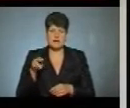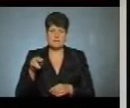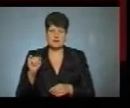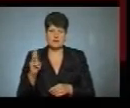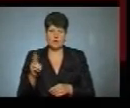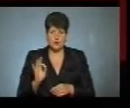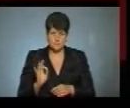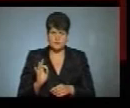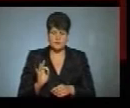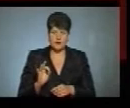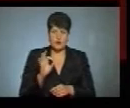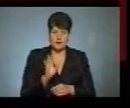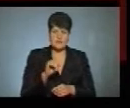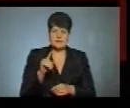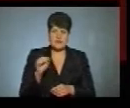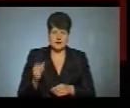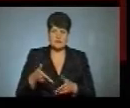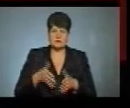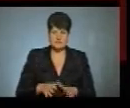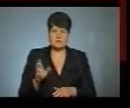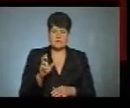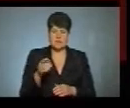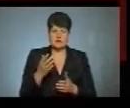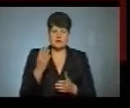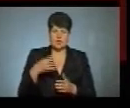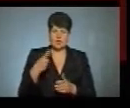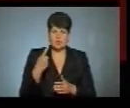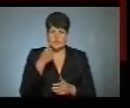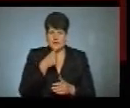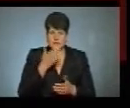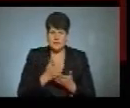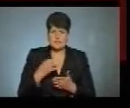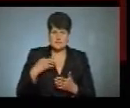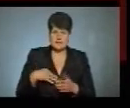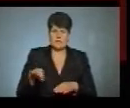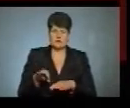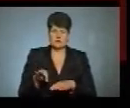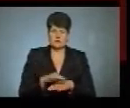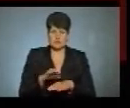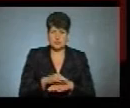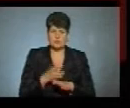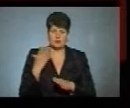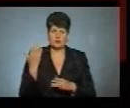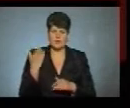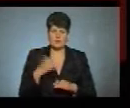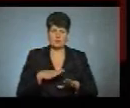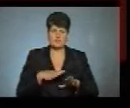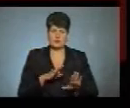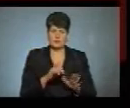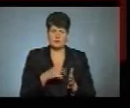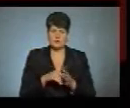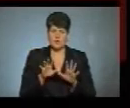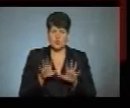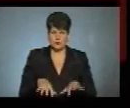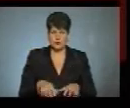Олег Захарків родом з Бережан, йому 41 рік, має дружину, сина та доньку. Раніше був заступником міського голови Бережан. На цій посаді попрацював 4